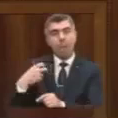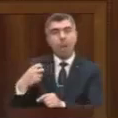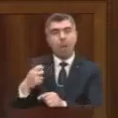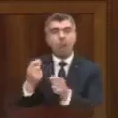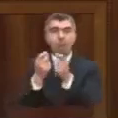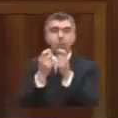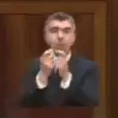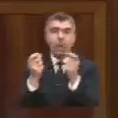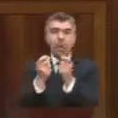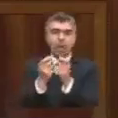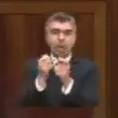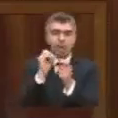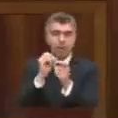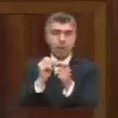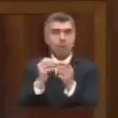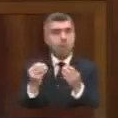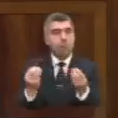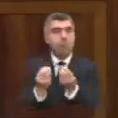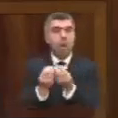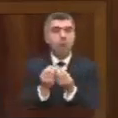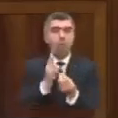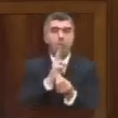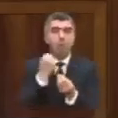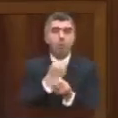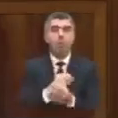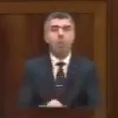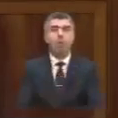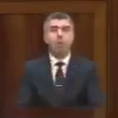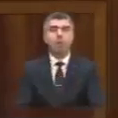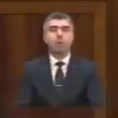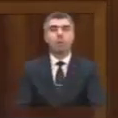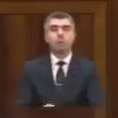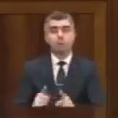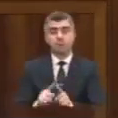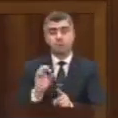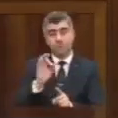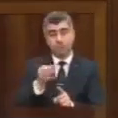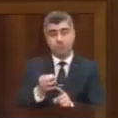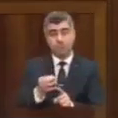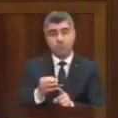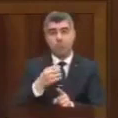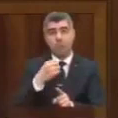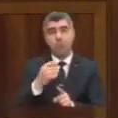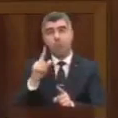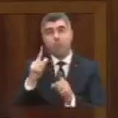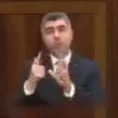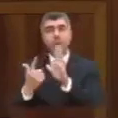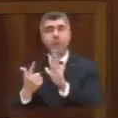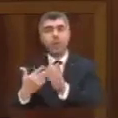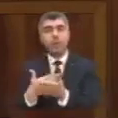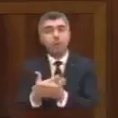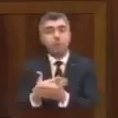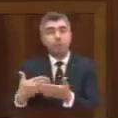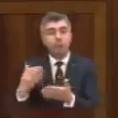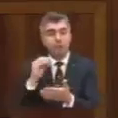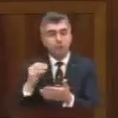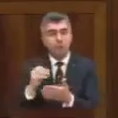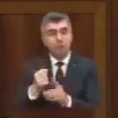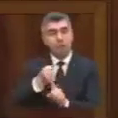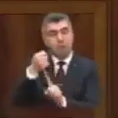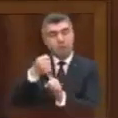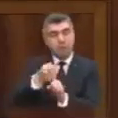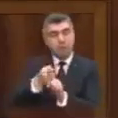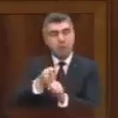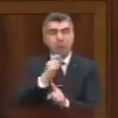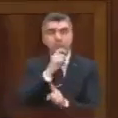الشركة أمين عام اللي معاكم في الحكومة. واحد آخر كيتكلم على أنكم خصكم ترجعوا 17 مليار وأنها دارت جهود. ها رمضان هذا